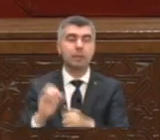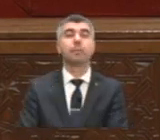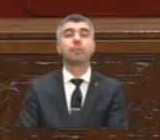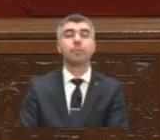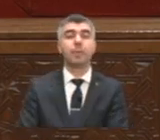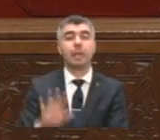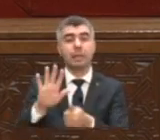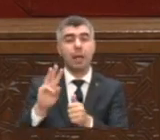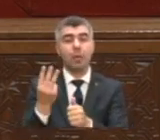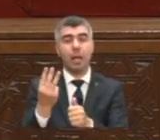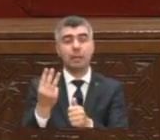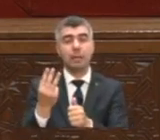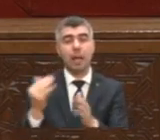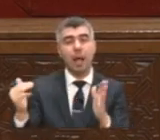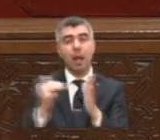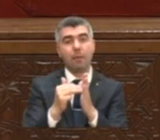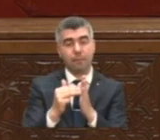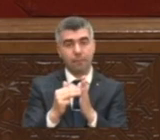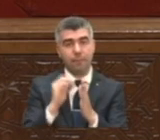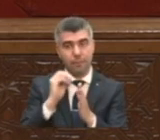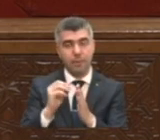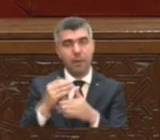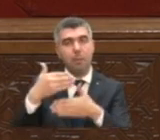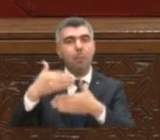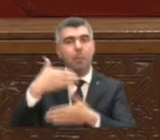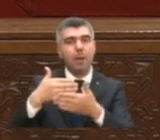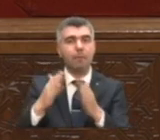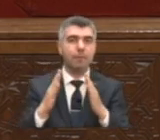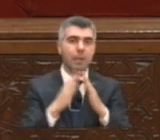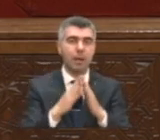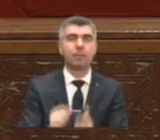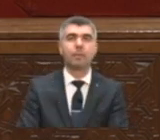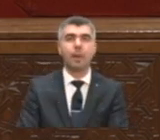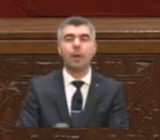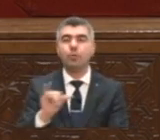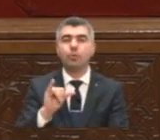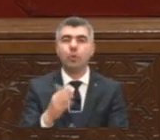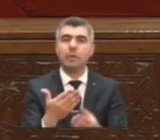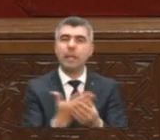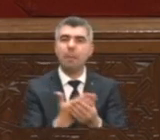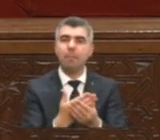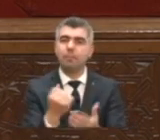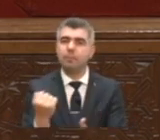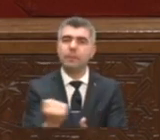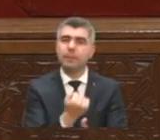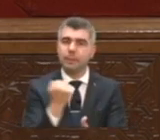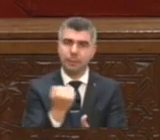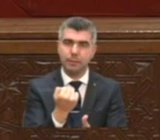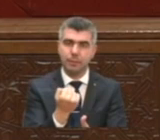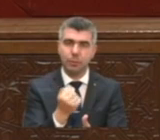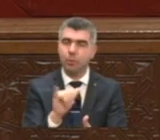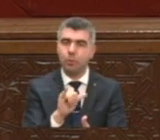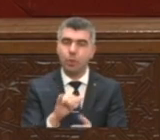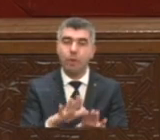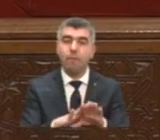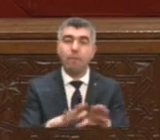ألف وحدة سكنية من أصل 40 ألف. أشنو ما أسباب هذا البطء؟ أولا تسوية العقارية، واحد